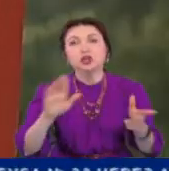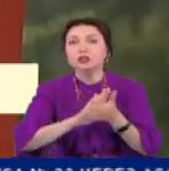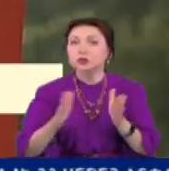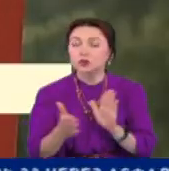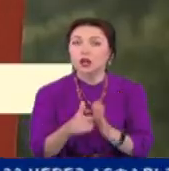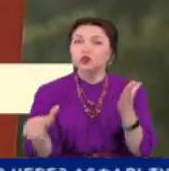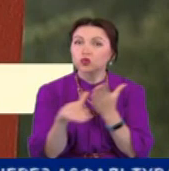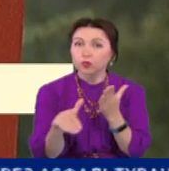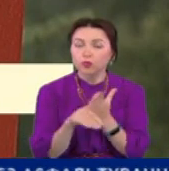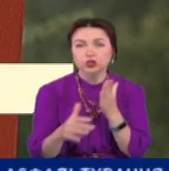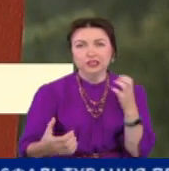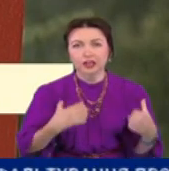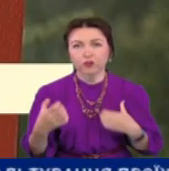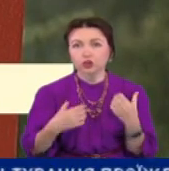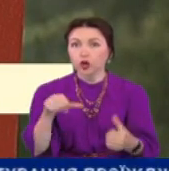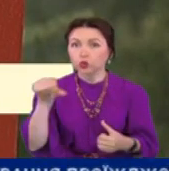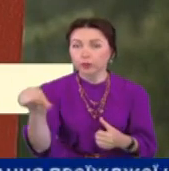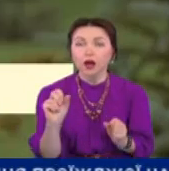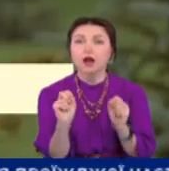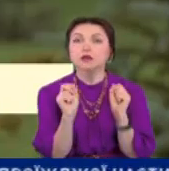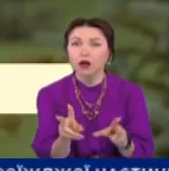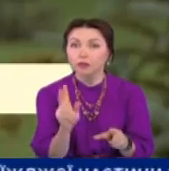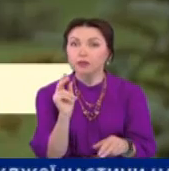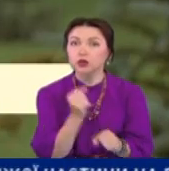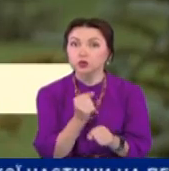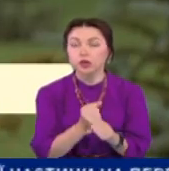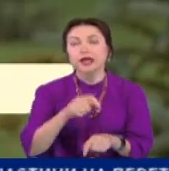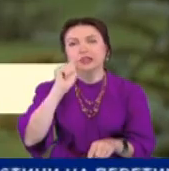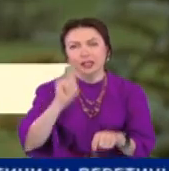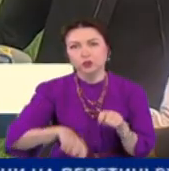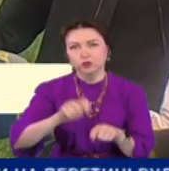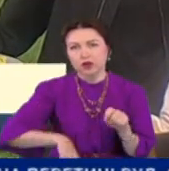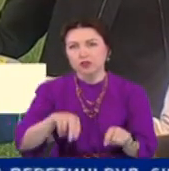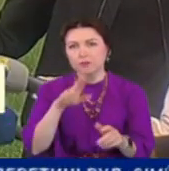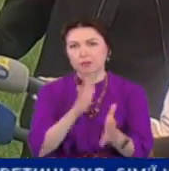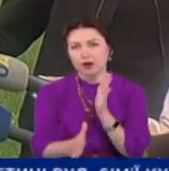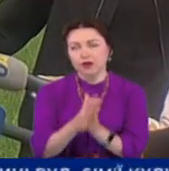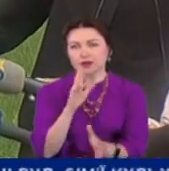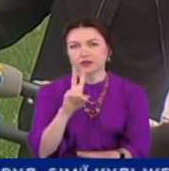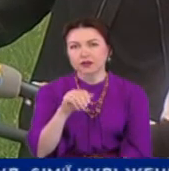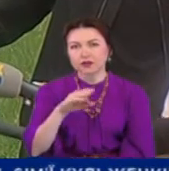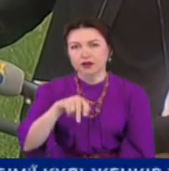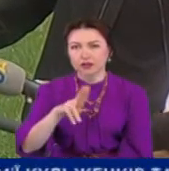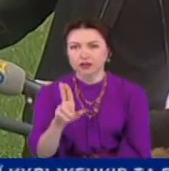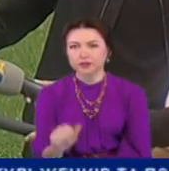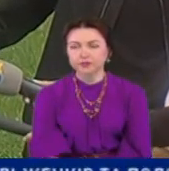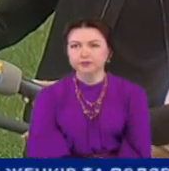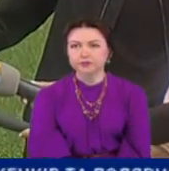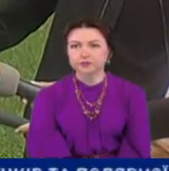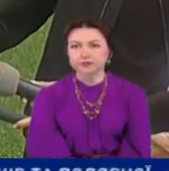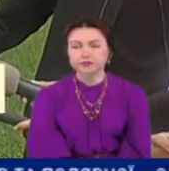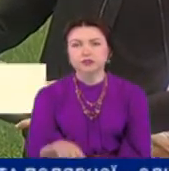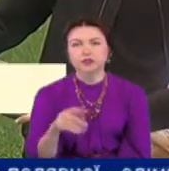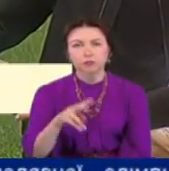ситуації допоможе тривожна кнопка. Як вона працює, тестували у парку Наталка. Поліція Києва, дзвонить спілкується Нічі Парчук, чим може